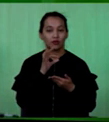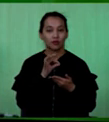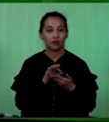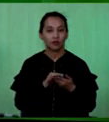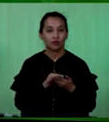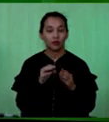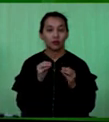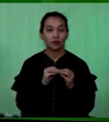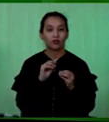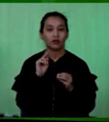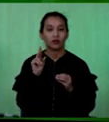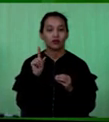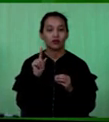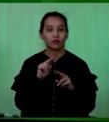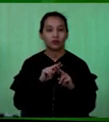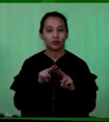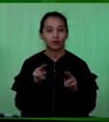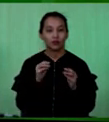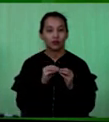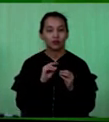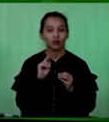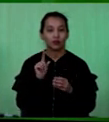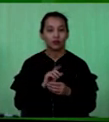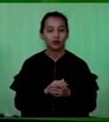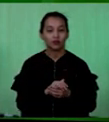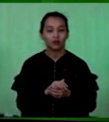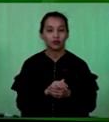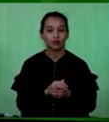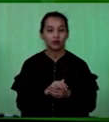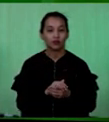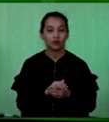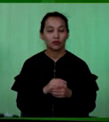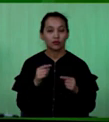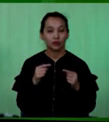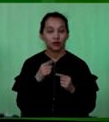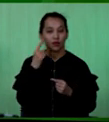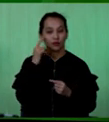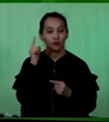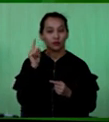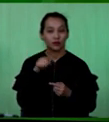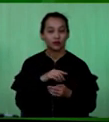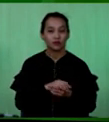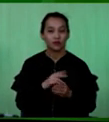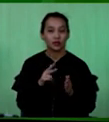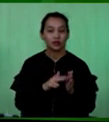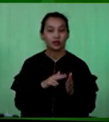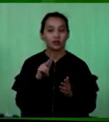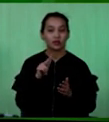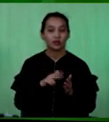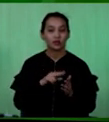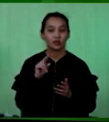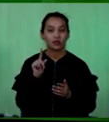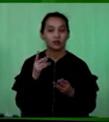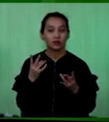10 kilogramga teng. 10 kilogramni aniq bilamiz. 8 kilogram bizga kerak. Qaysi